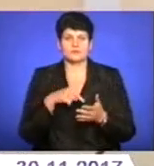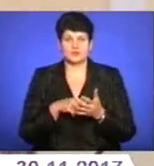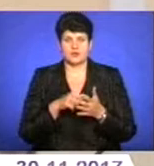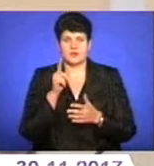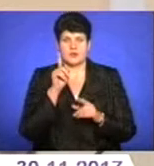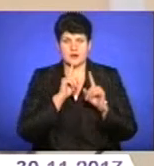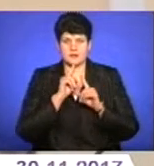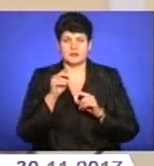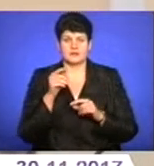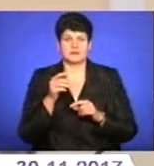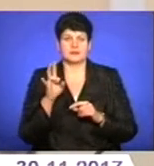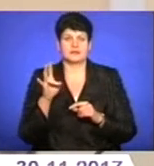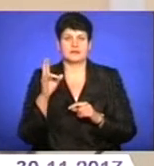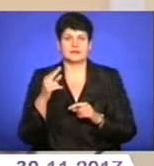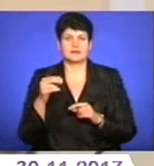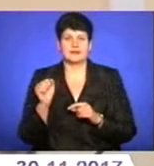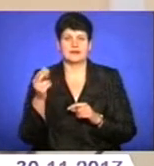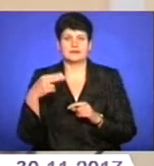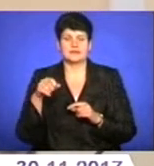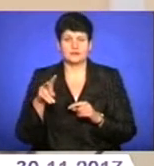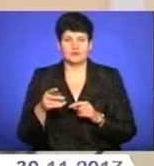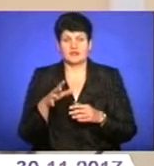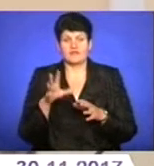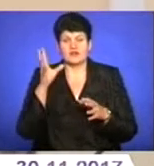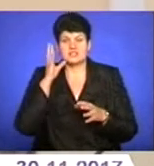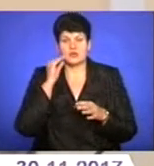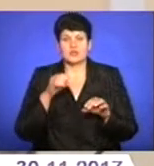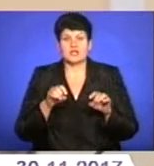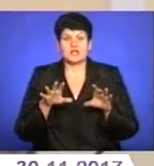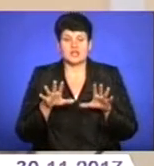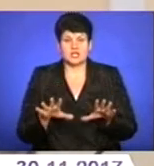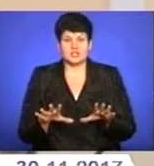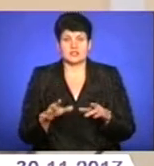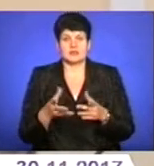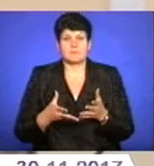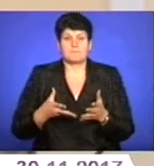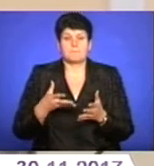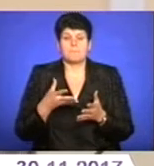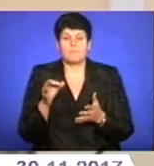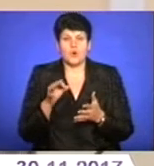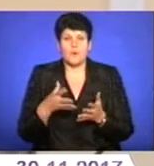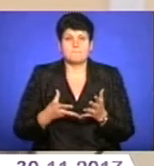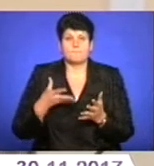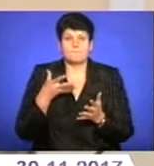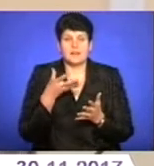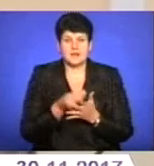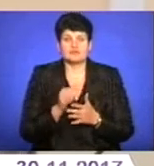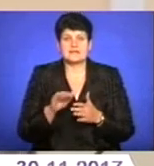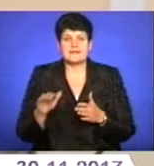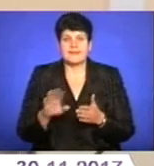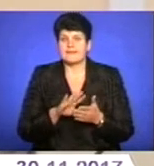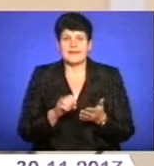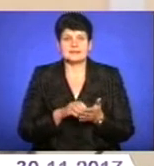Набелу. Сільські ради Тернопільського району вважають рішення про встановлення плати за навчання 1З дітей, які не зареєстровані у